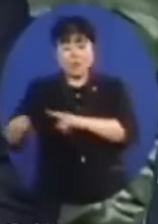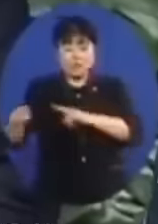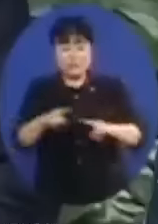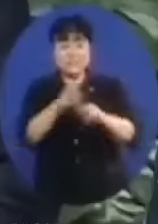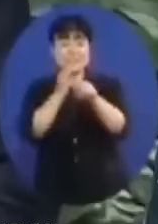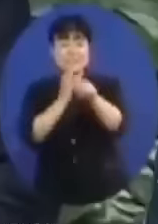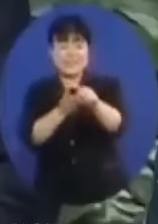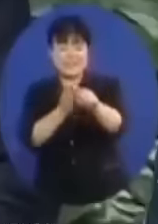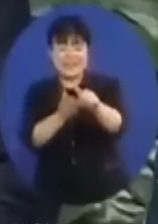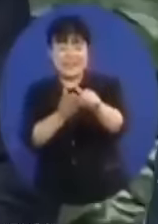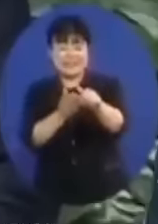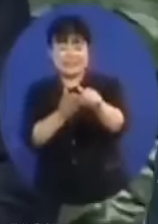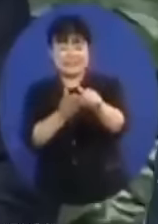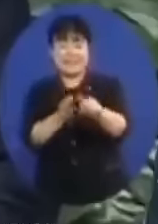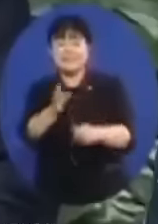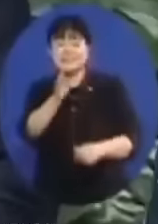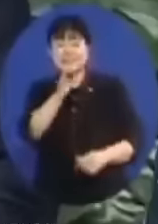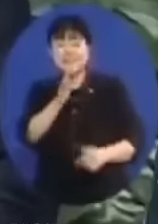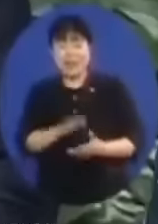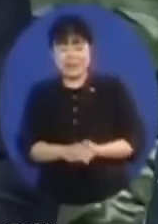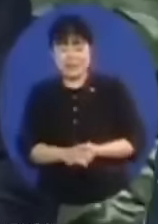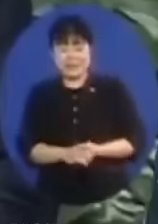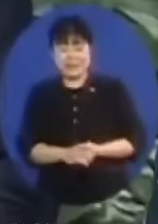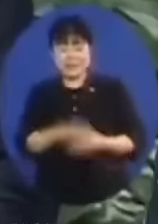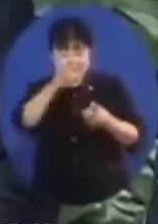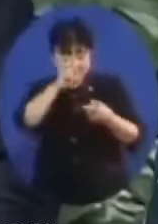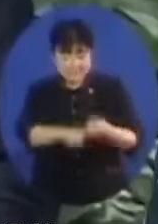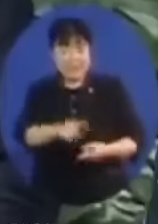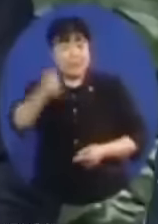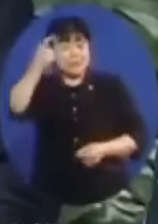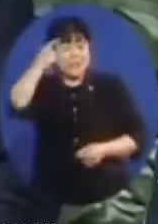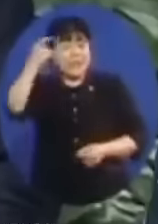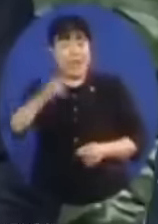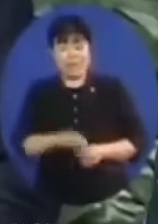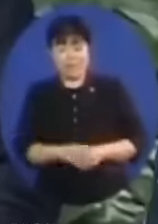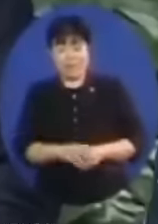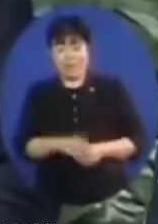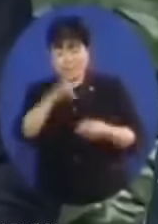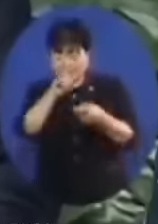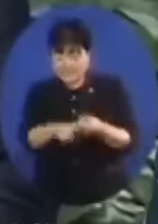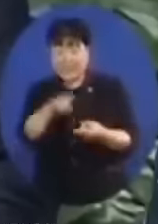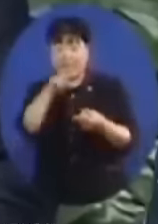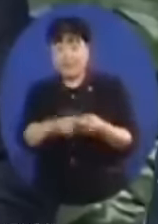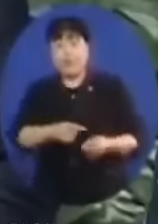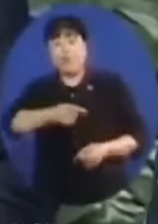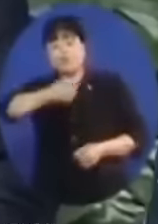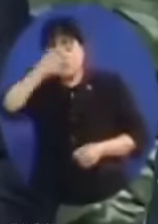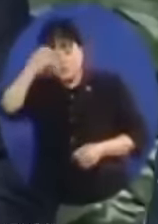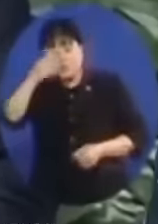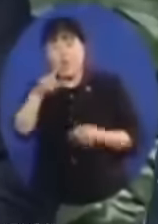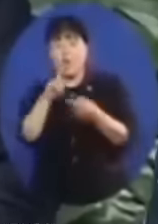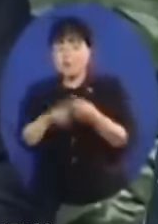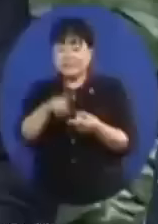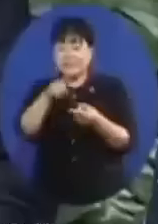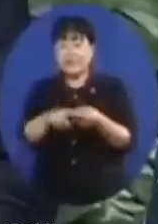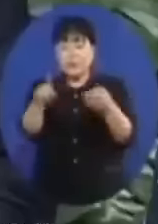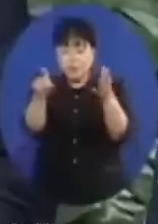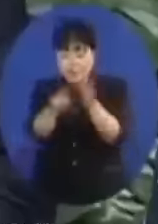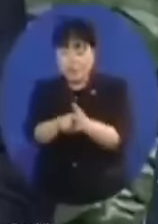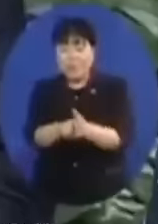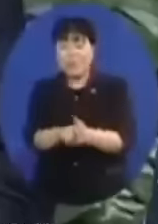누리십시오. 정말로 그렇게 생각하고 그렇게 꿈꾸고 그렇게